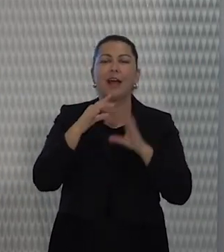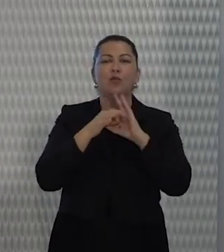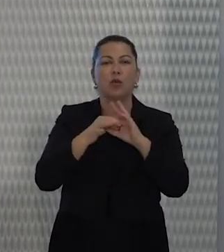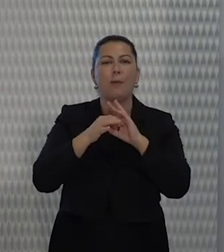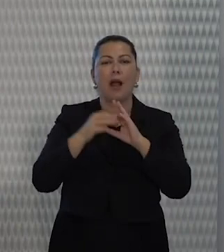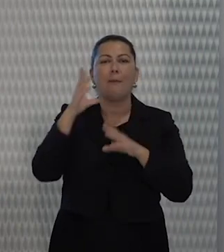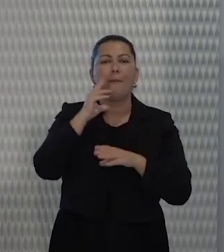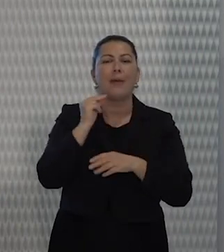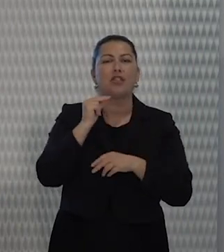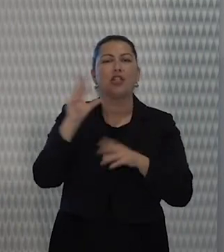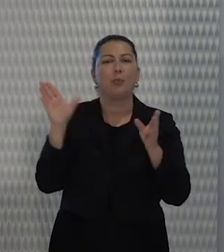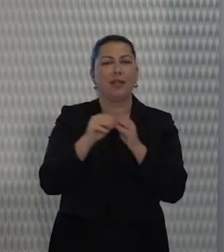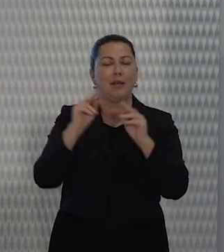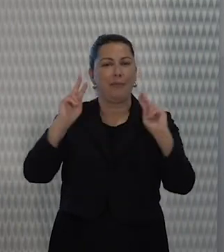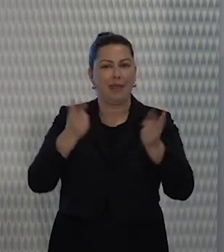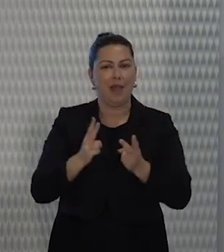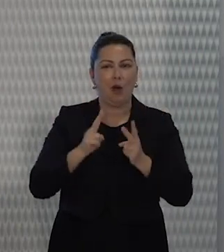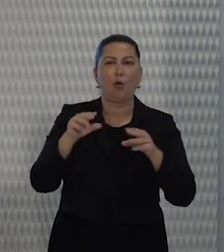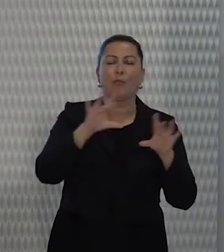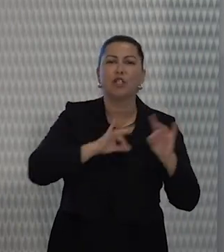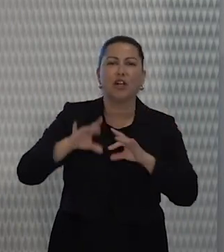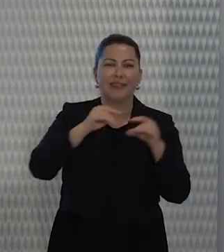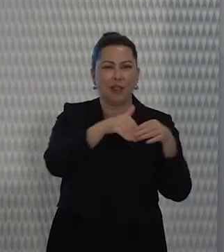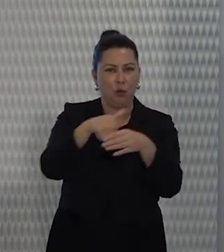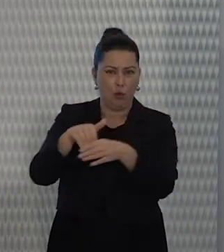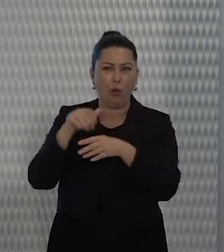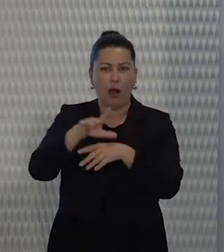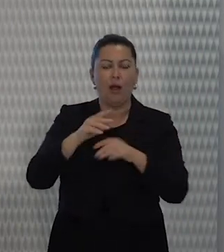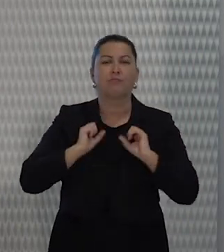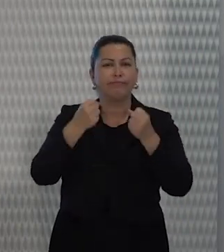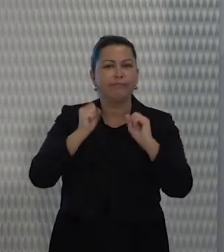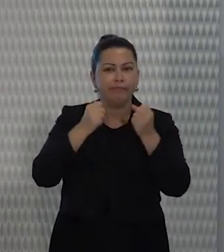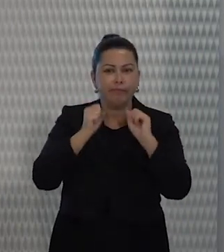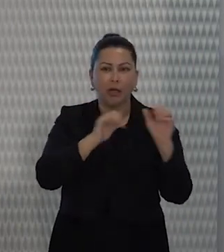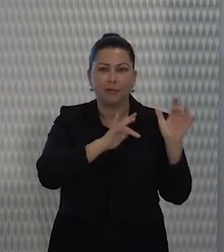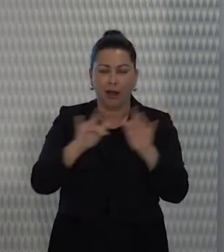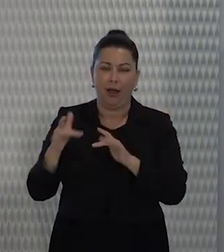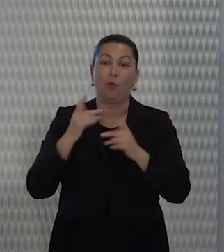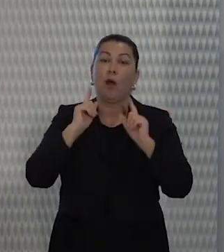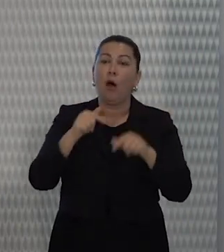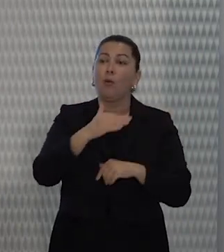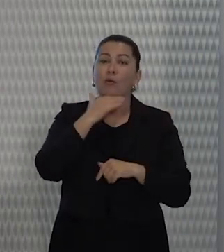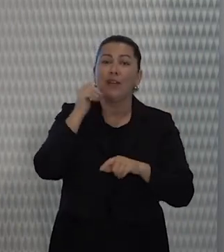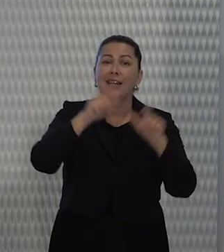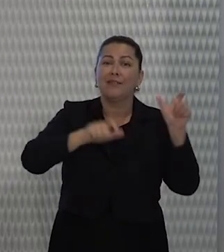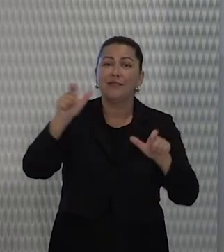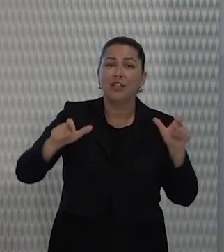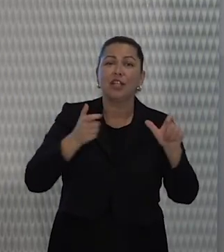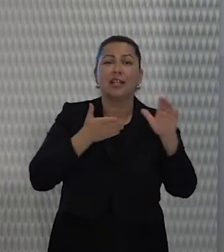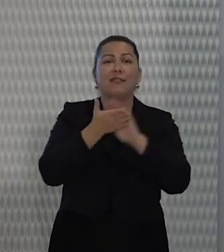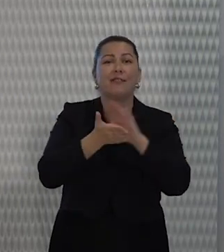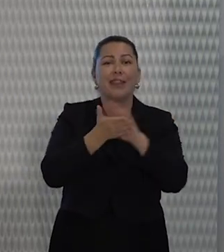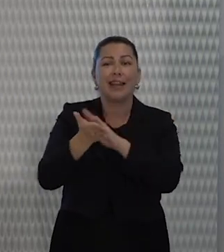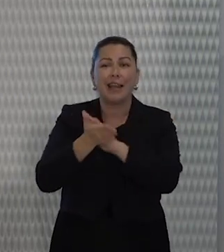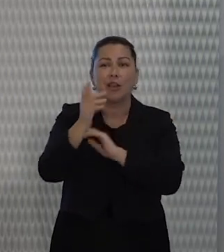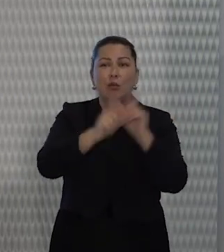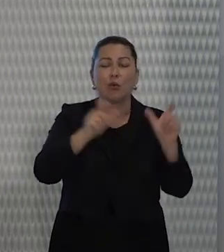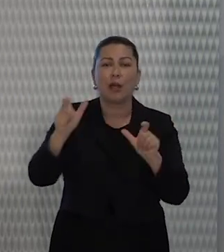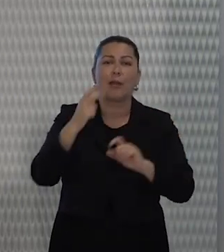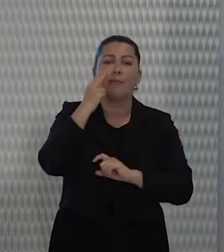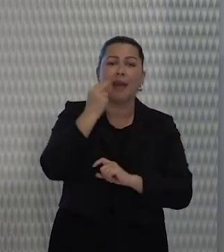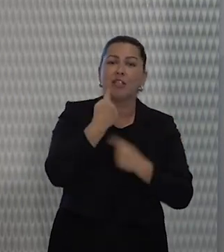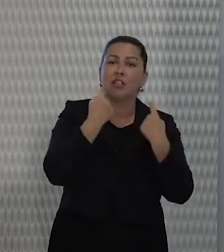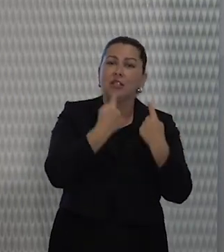von Menschen mit Behinderung dabei sind, und die vielen Repräsentanten und Repräsentantinnen, Menschen